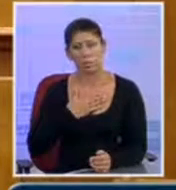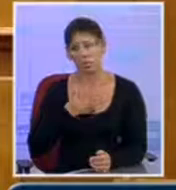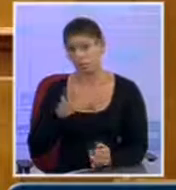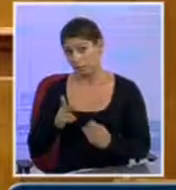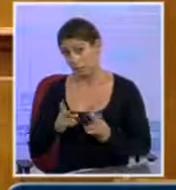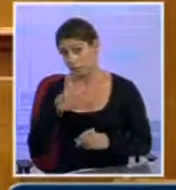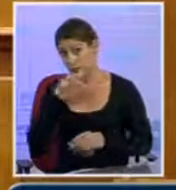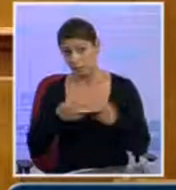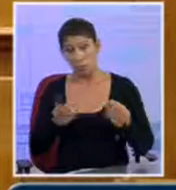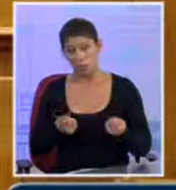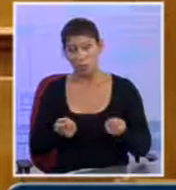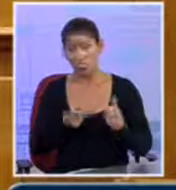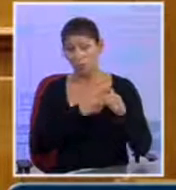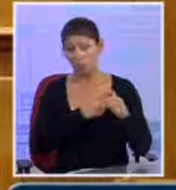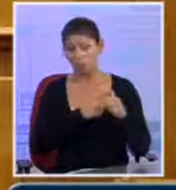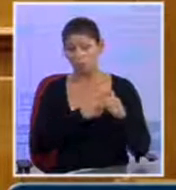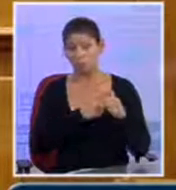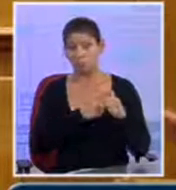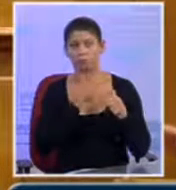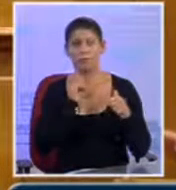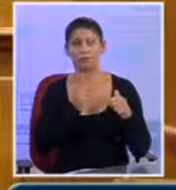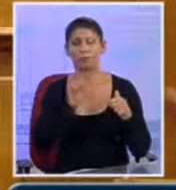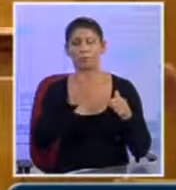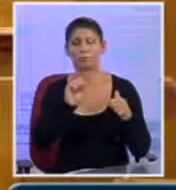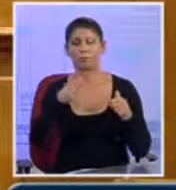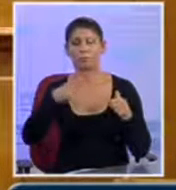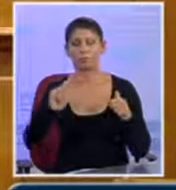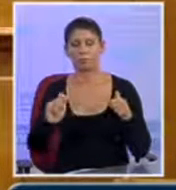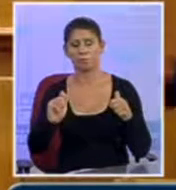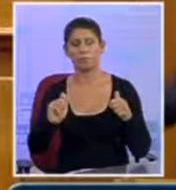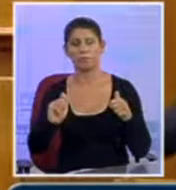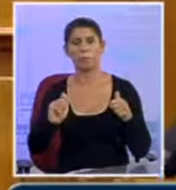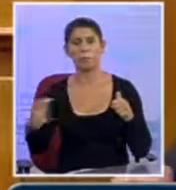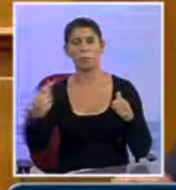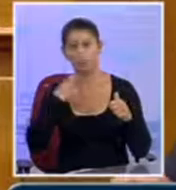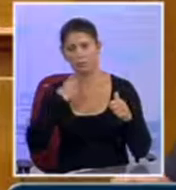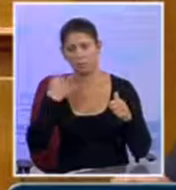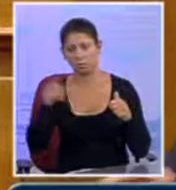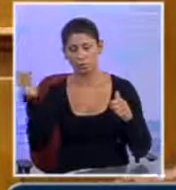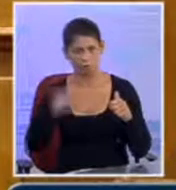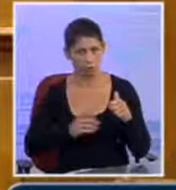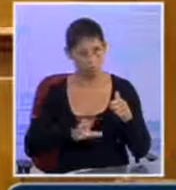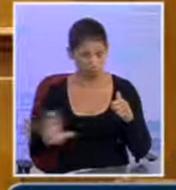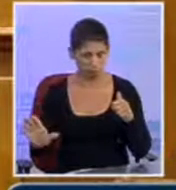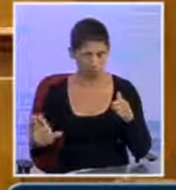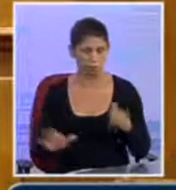έχουμε κάνει. Πρώτον, η κριτική στα ΕΣΠΑ που έχει γίνει απέτυχε παταγωδός.